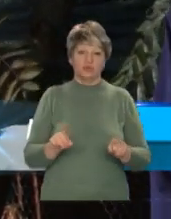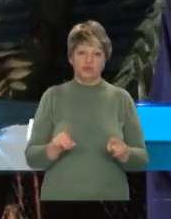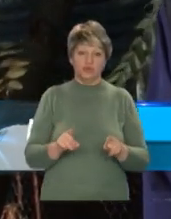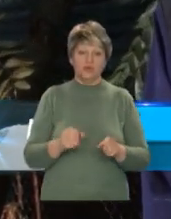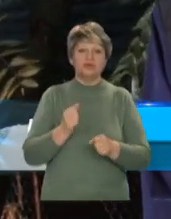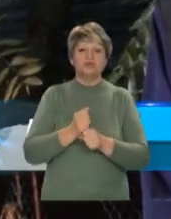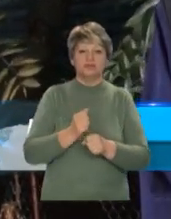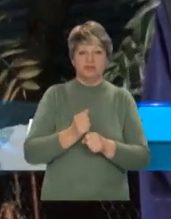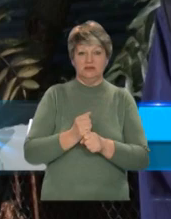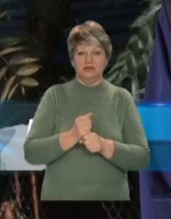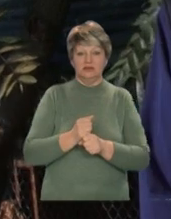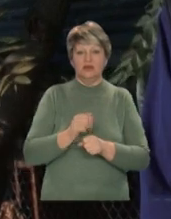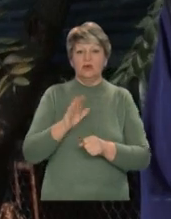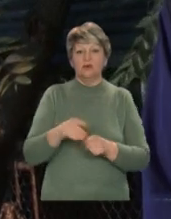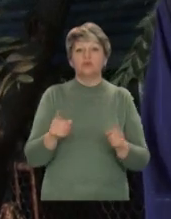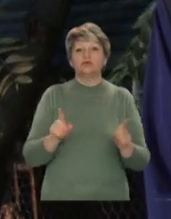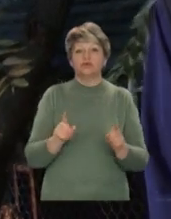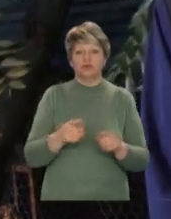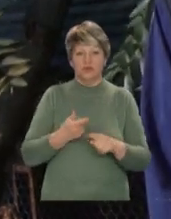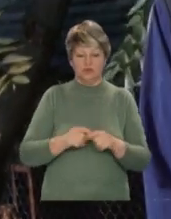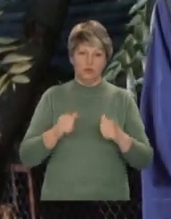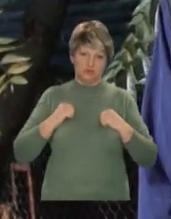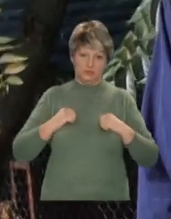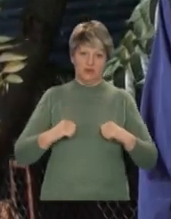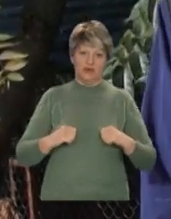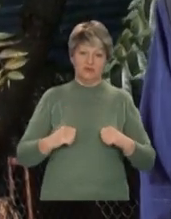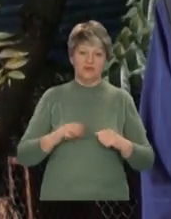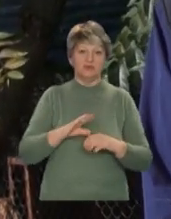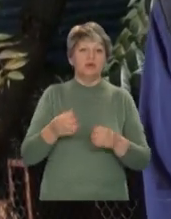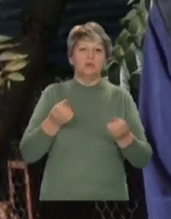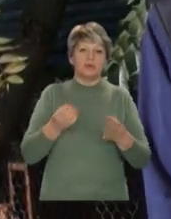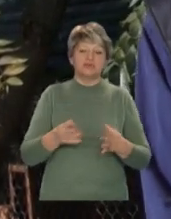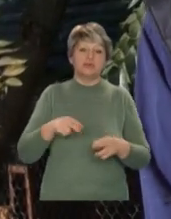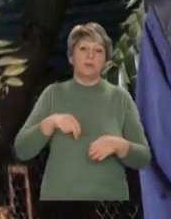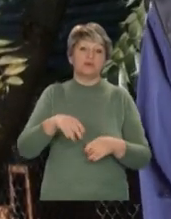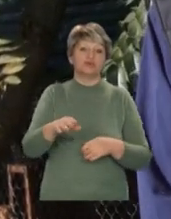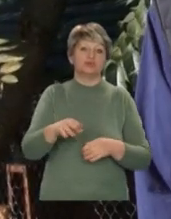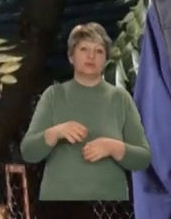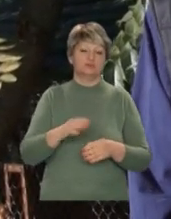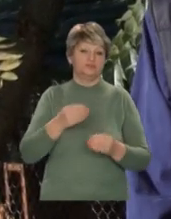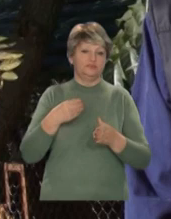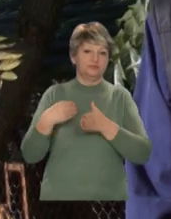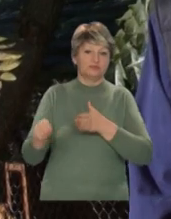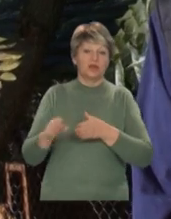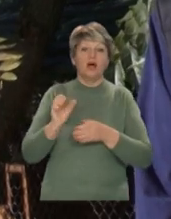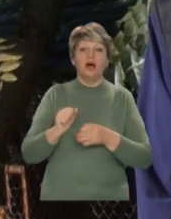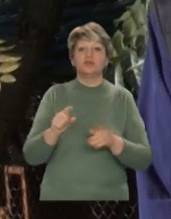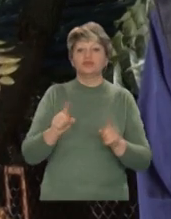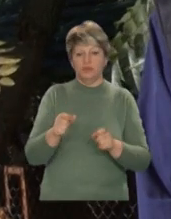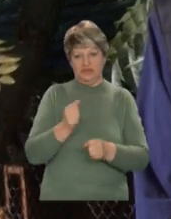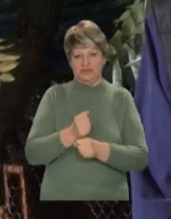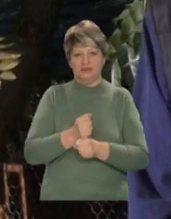сделать хоть что-то. Это вот успокаивает. Хоть не просто прошел мимо, а сделал хоть что-нибудь. Поэтому